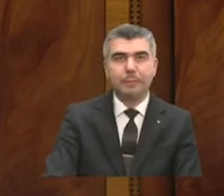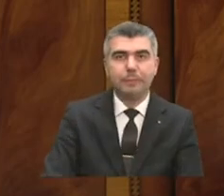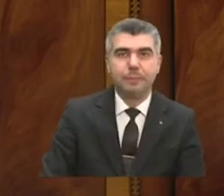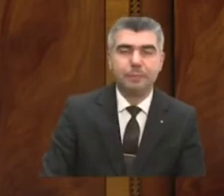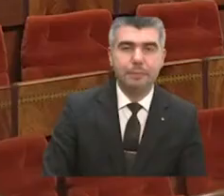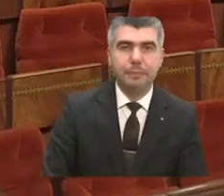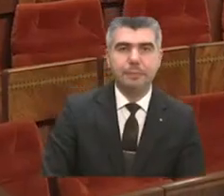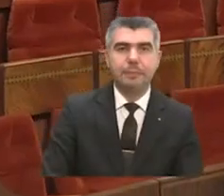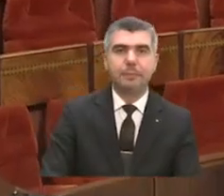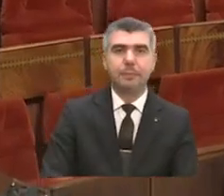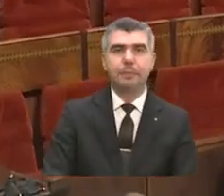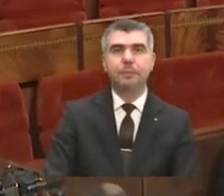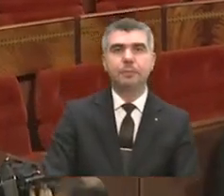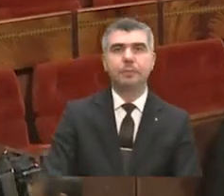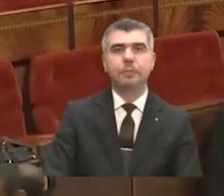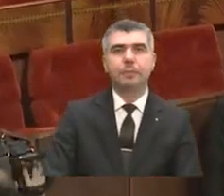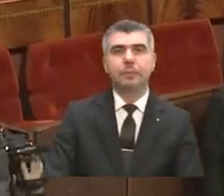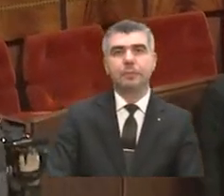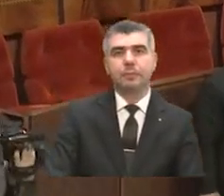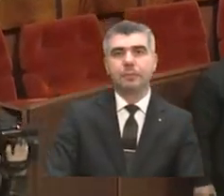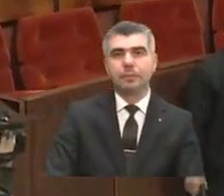Le groupe du PGD.